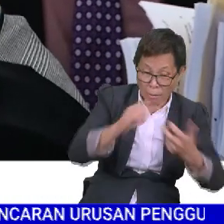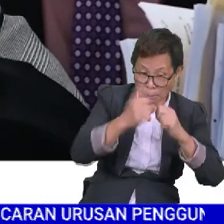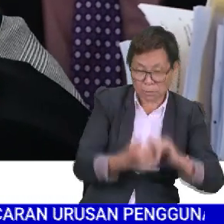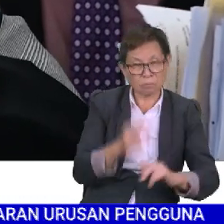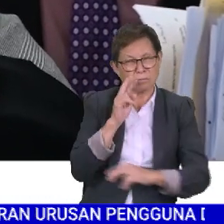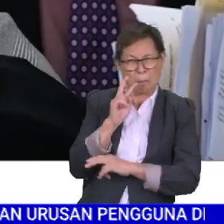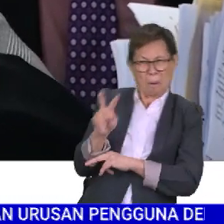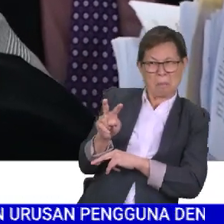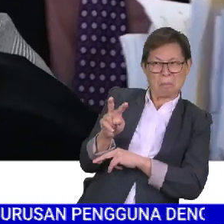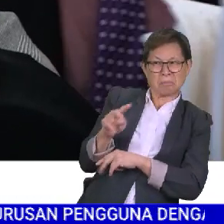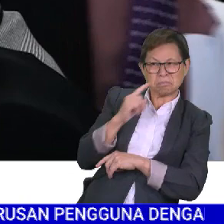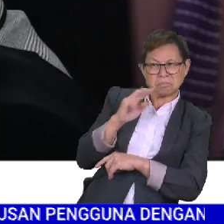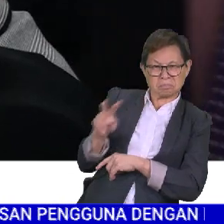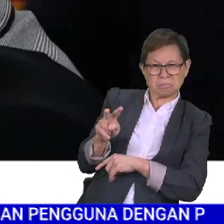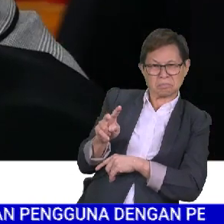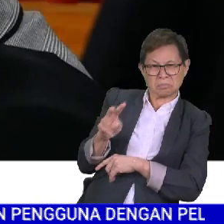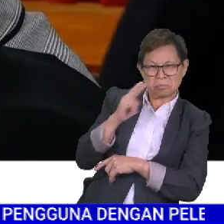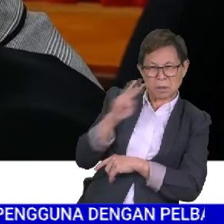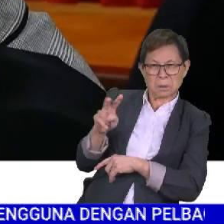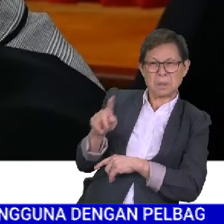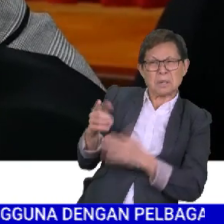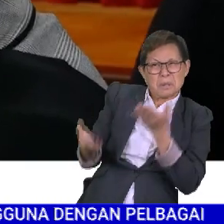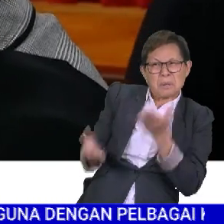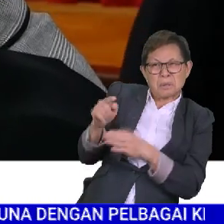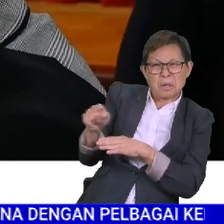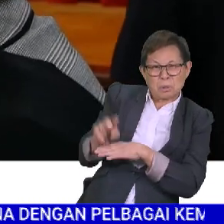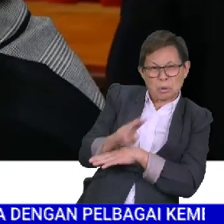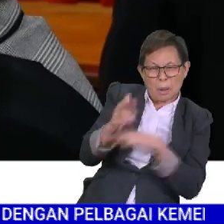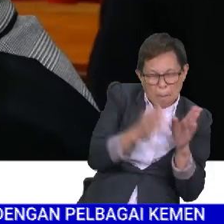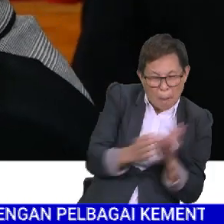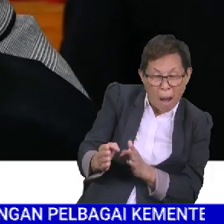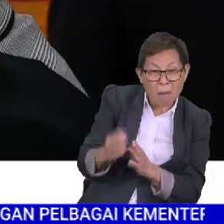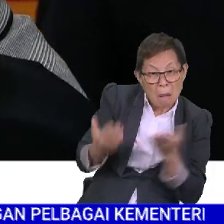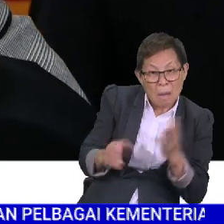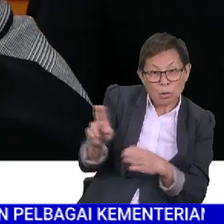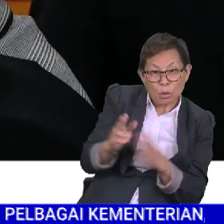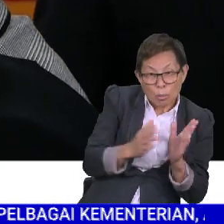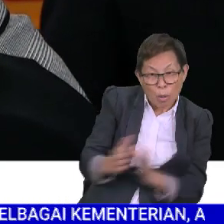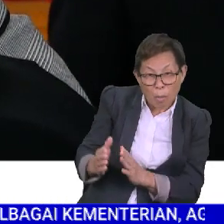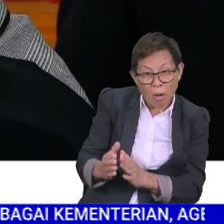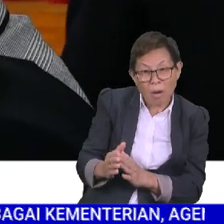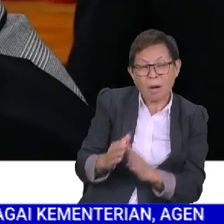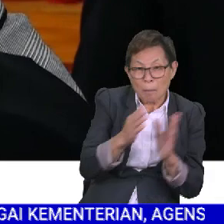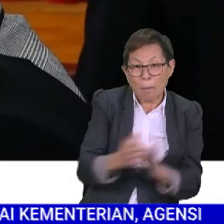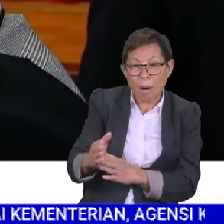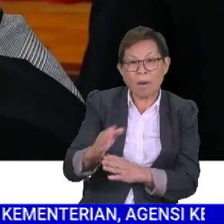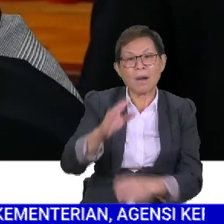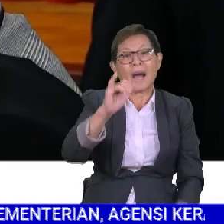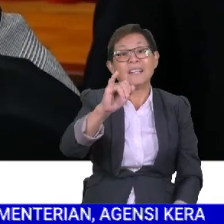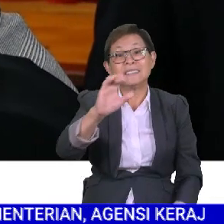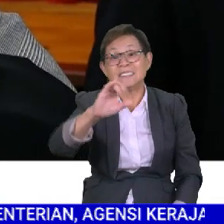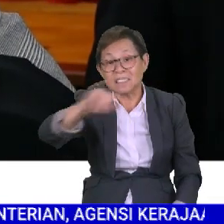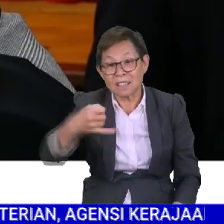nampak sangat mereka mengguna apa ni, dia mungkin guna strategi mahkamah antarabangsa lah, commercial